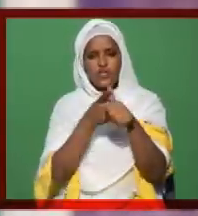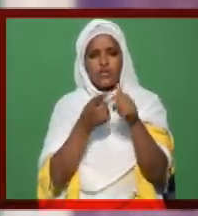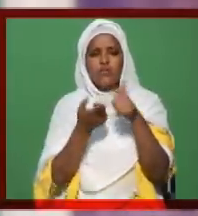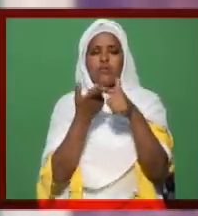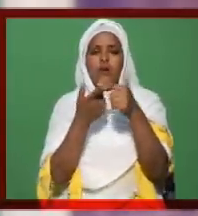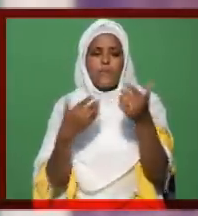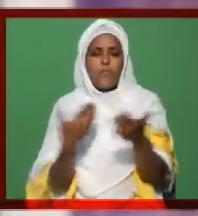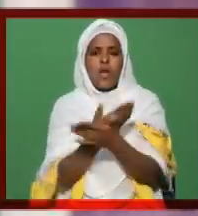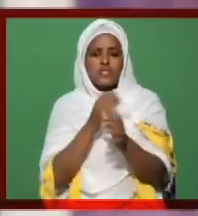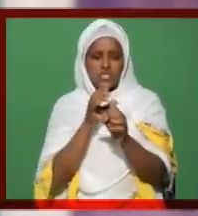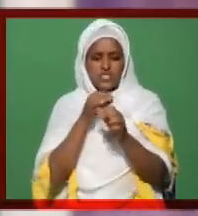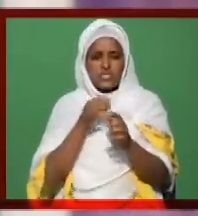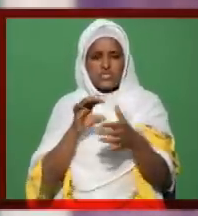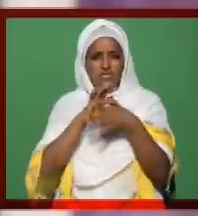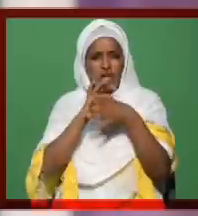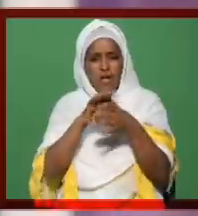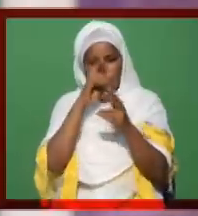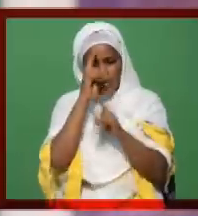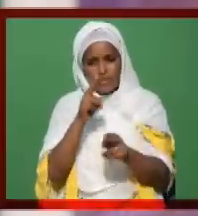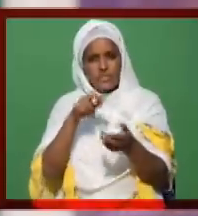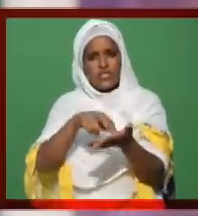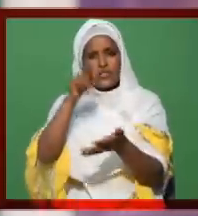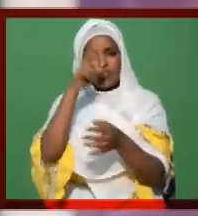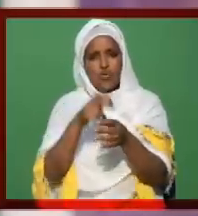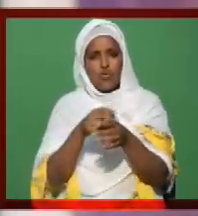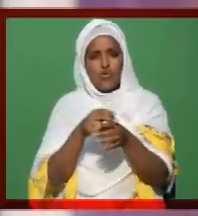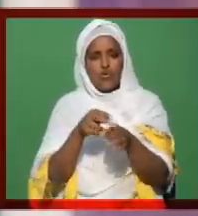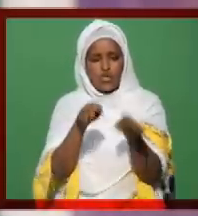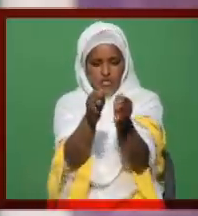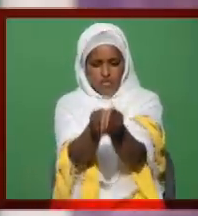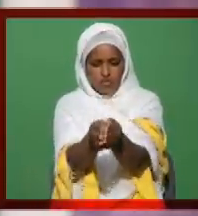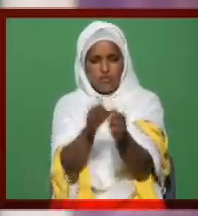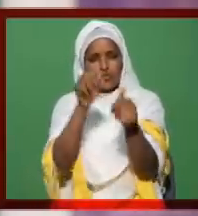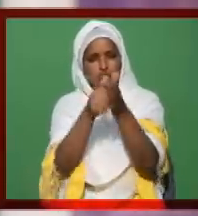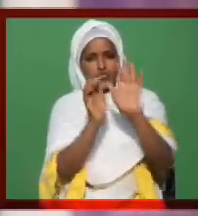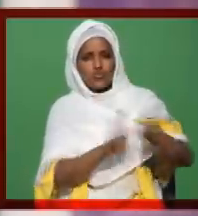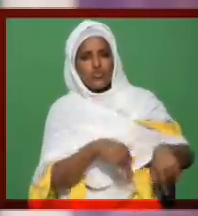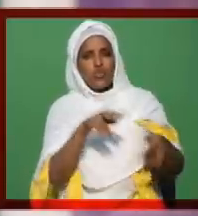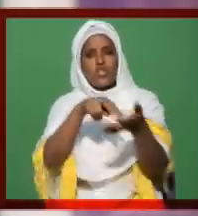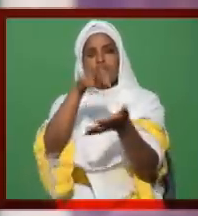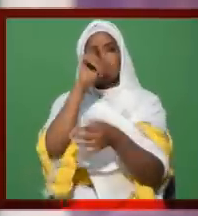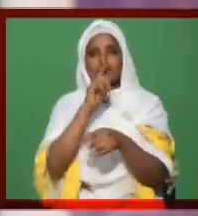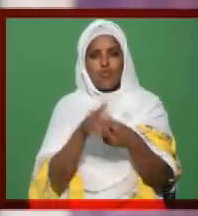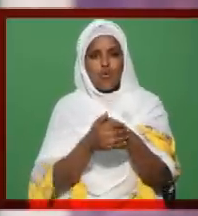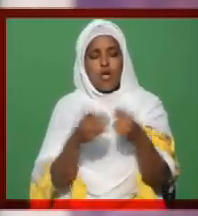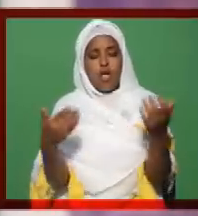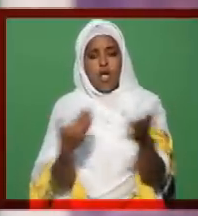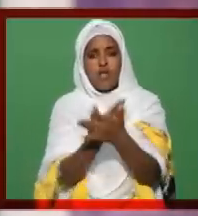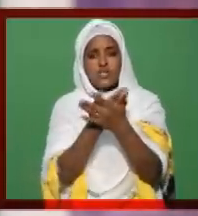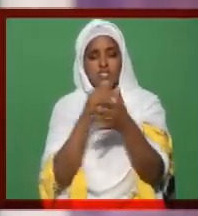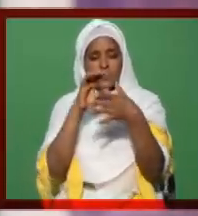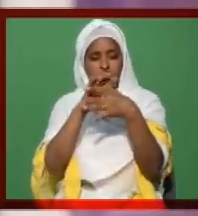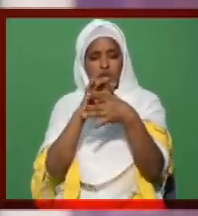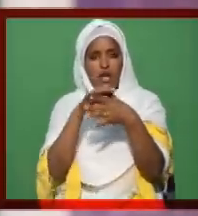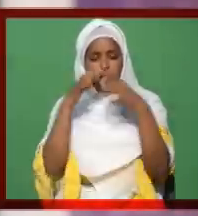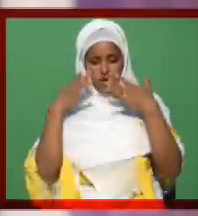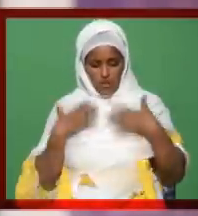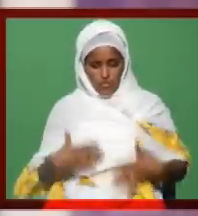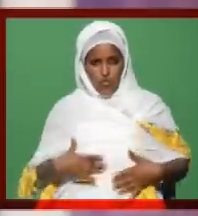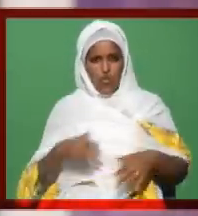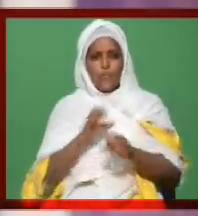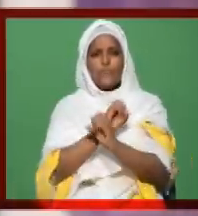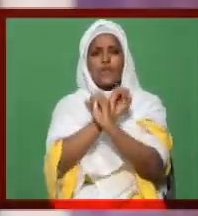ነው በክብር ነው የተነሳው የተገነዘበትን ድርበፍታውን ጥሎት ነው የተነሳው እና ሐዲስ ጋ ለብሶ ብርሃናዊ